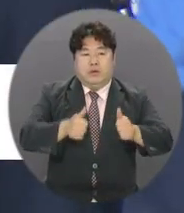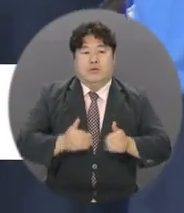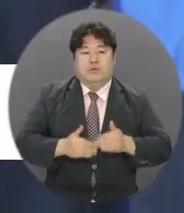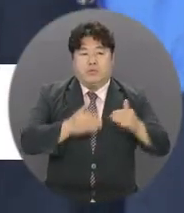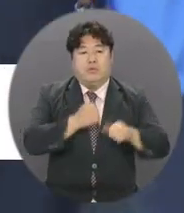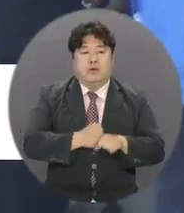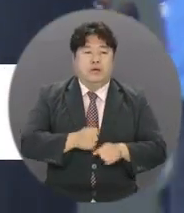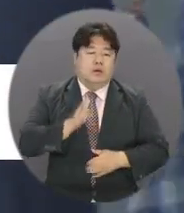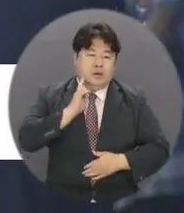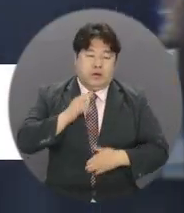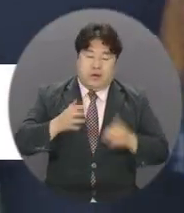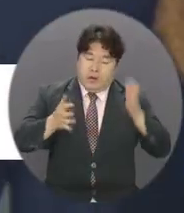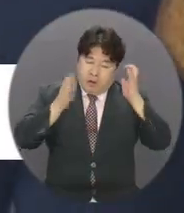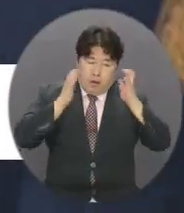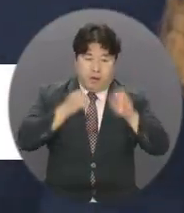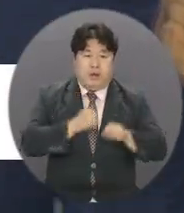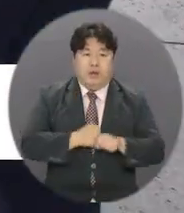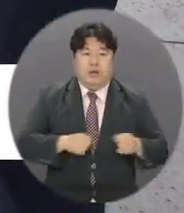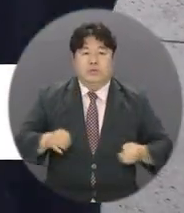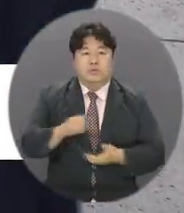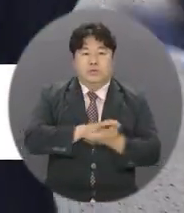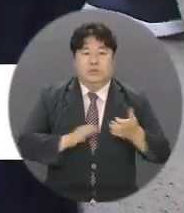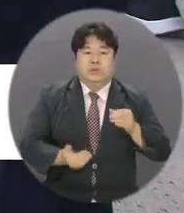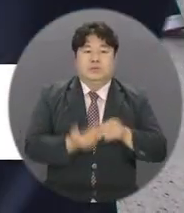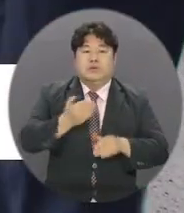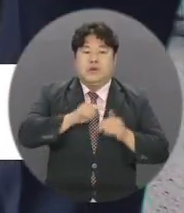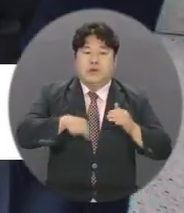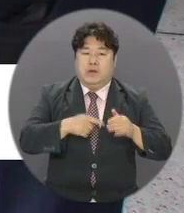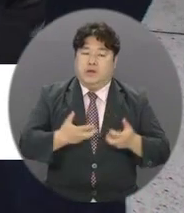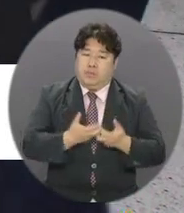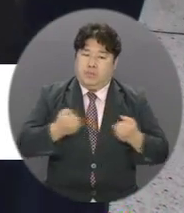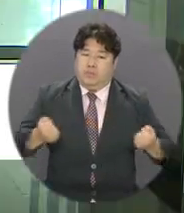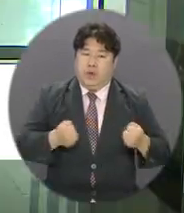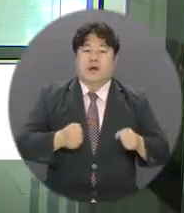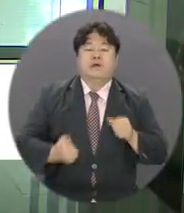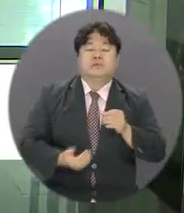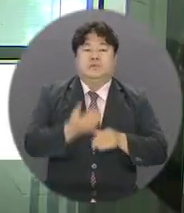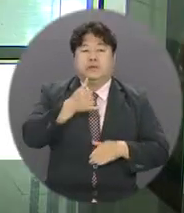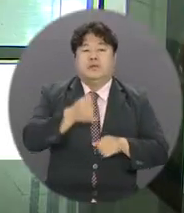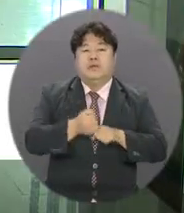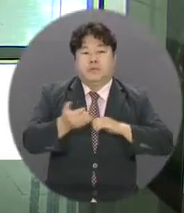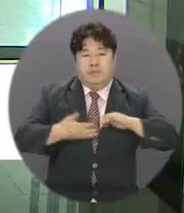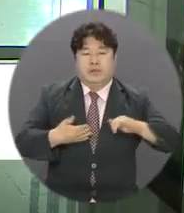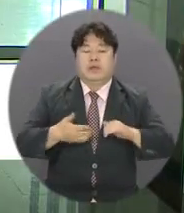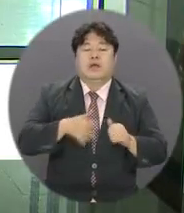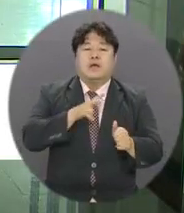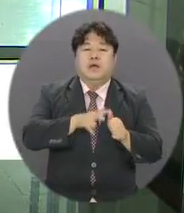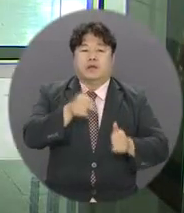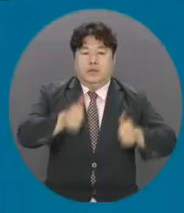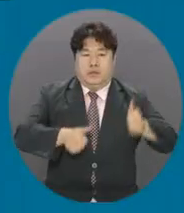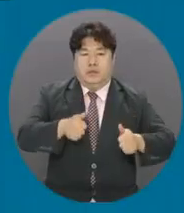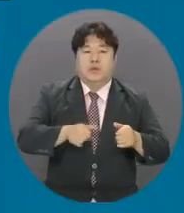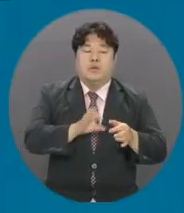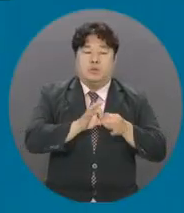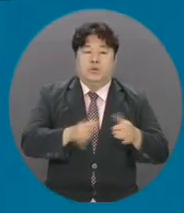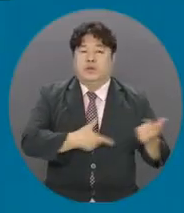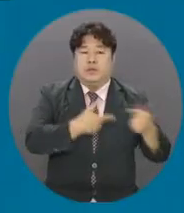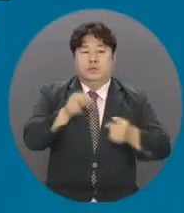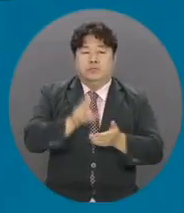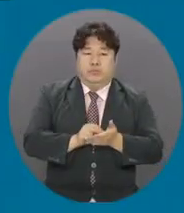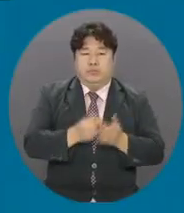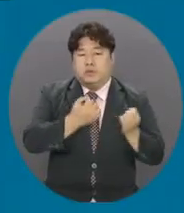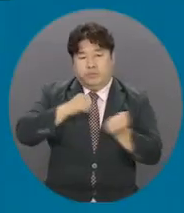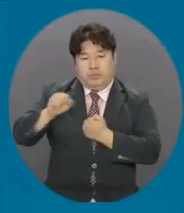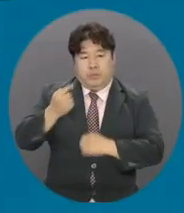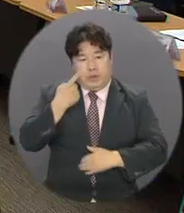과정에서 과열 혼탁 선거 논란이 불거지고 내부 분열까지 발생하자 사전에 예비 경선을 거쳐 이 같은 문제를